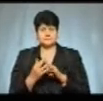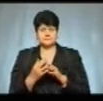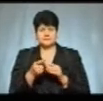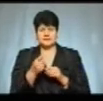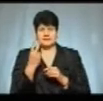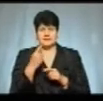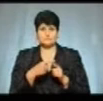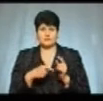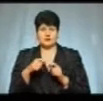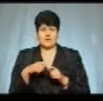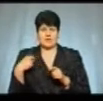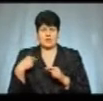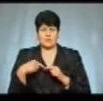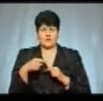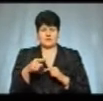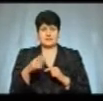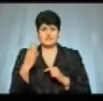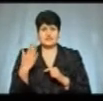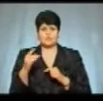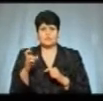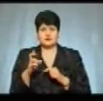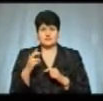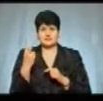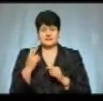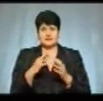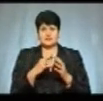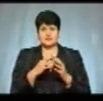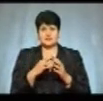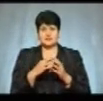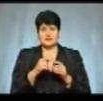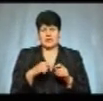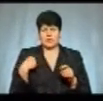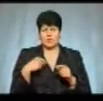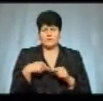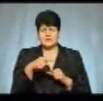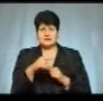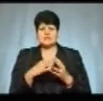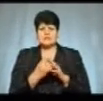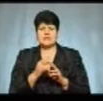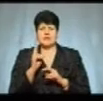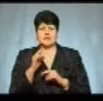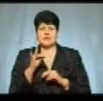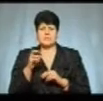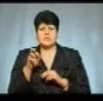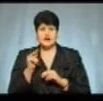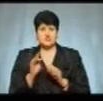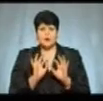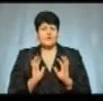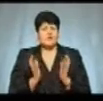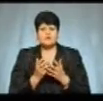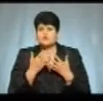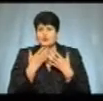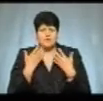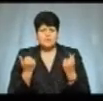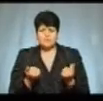2,5 кілометри від Великої Березовиці, 2 кілометри від села Кип'ячка. Воно жодним чином воно не обгороджене, воно